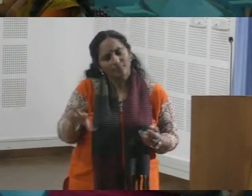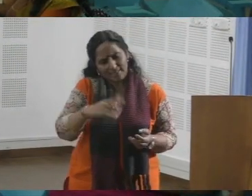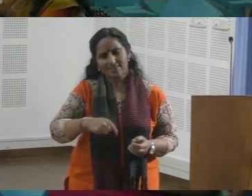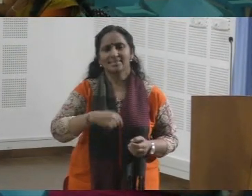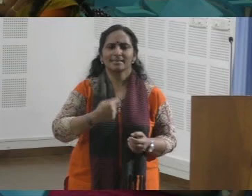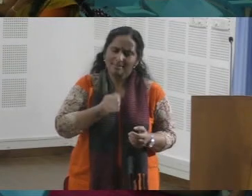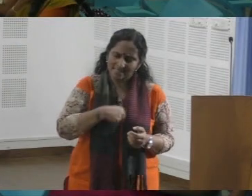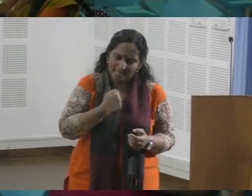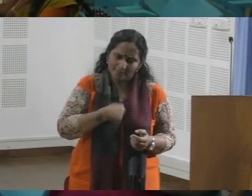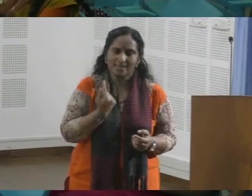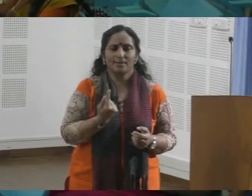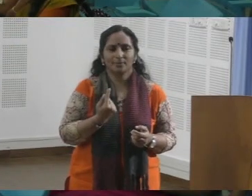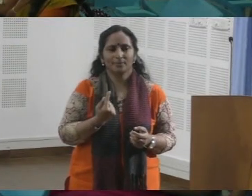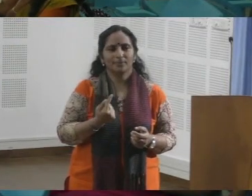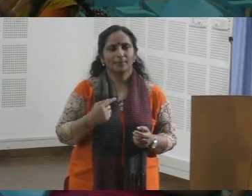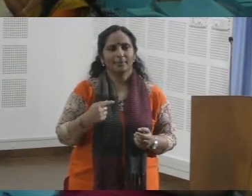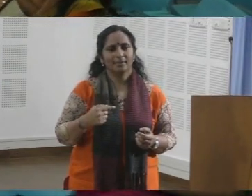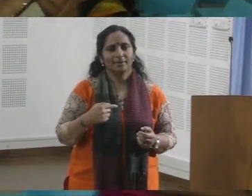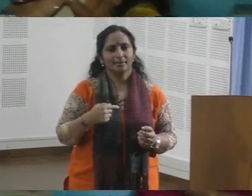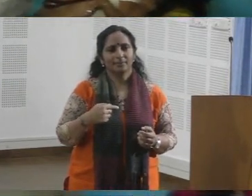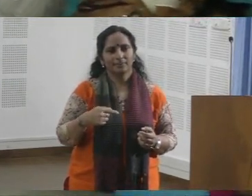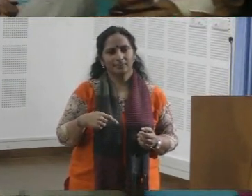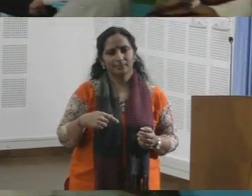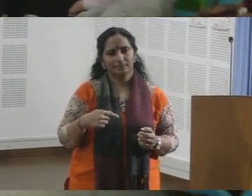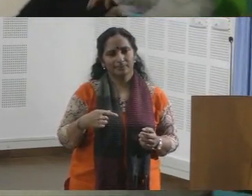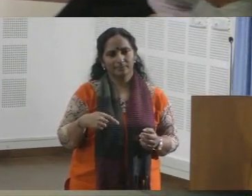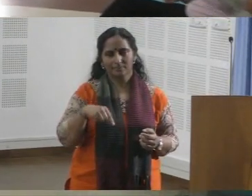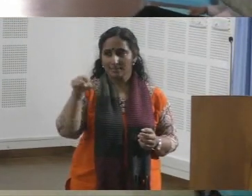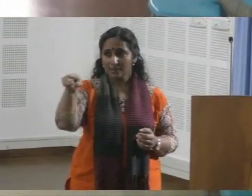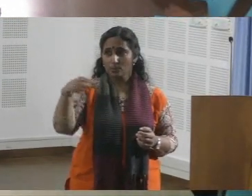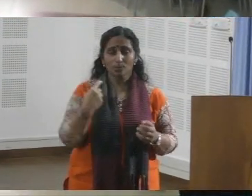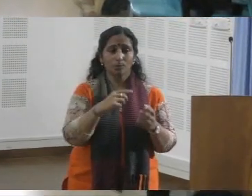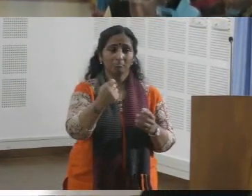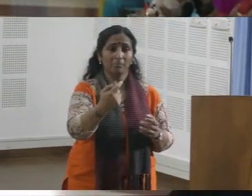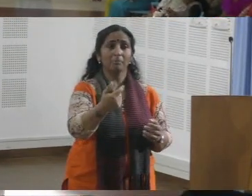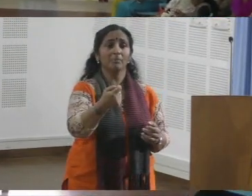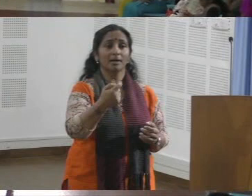എല്ലാതും ഞങ്ങൾ തന്നെയാ പഠിപ്പിച്ചേ. ഒന്നിനും ഇപ്പൊ ഞാൻ അതിനെ പറ്റി അല്ലല്ല.